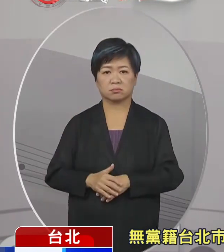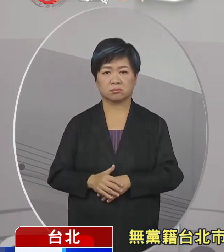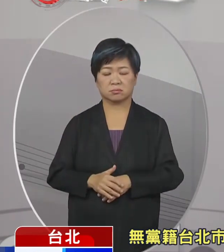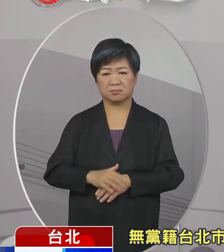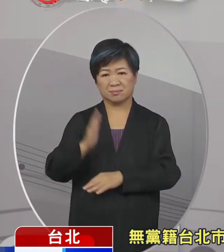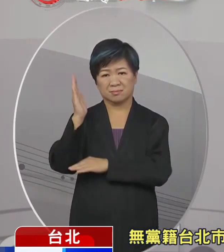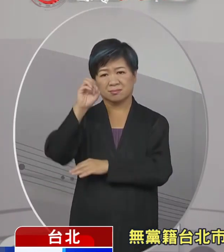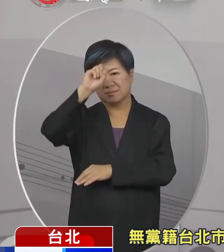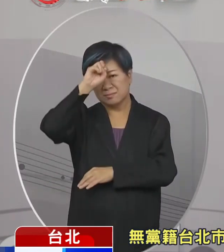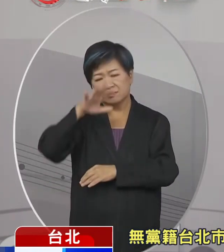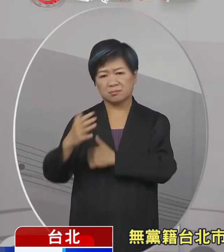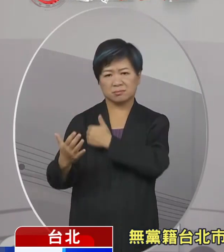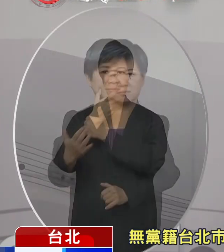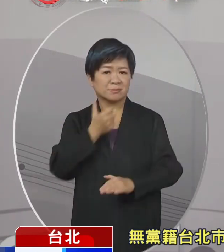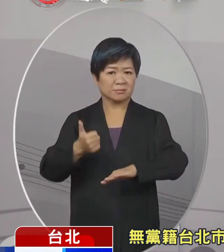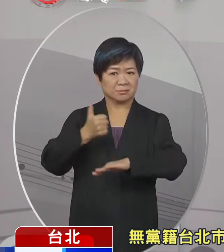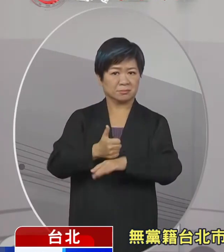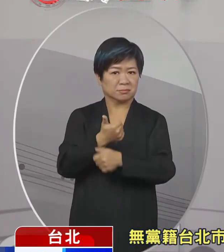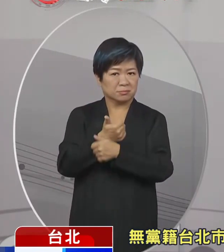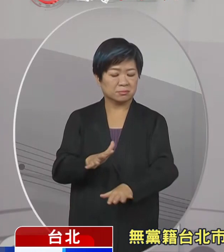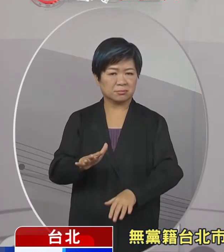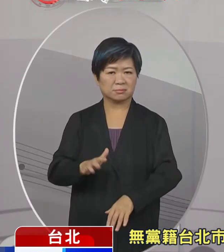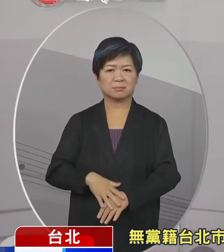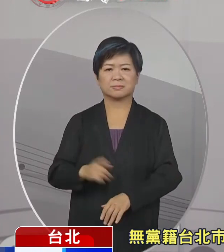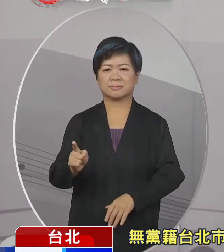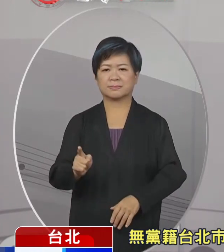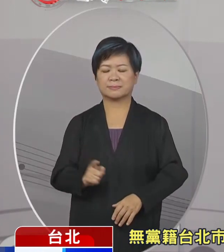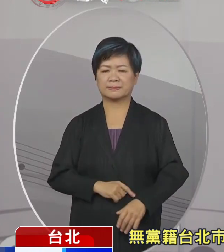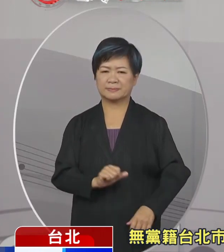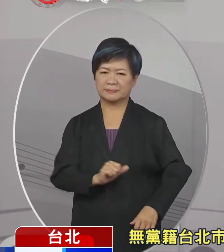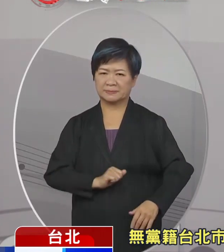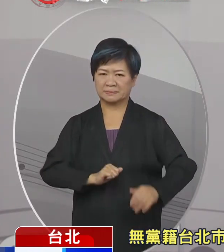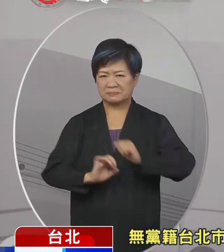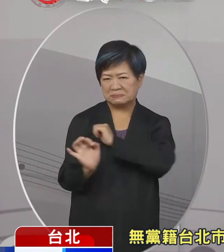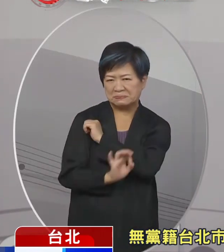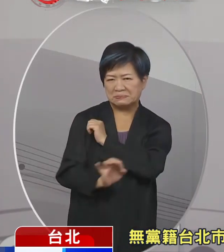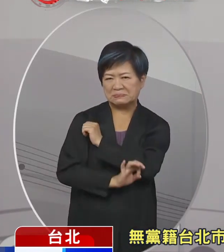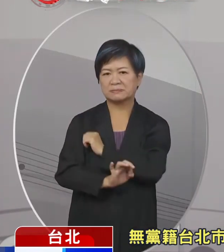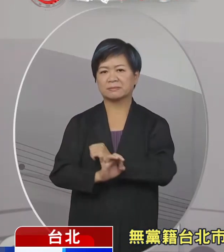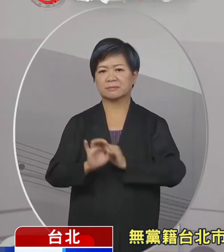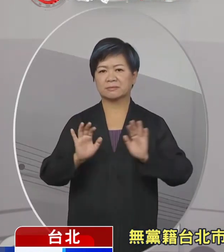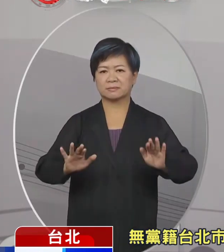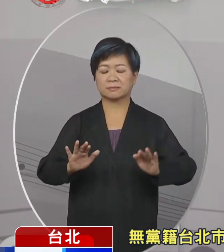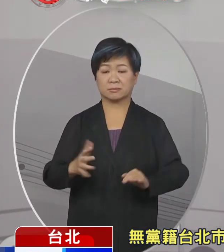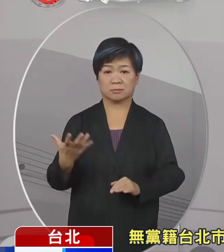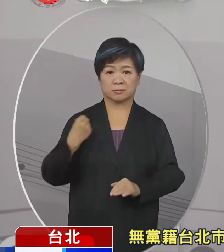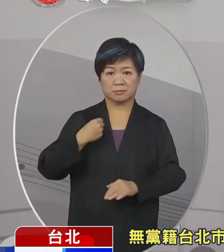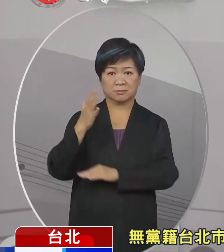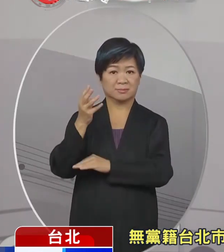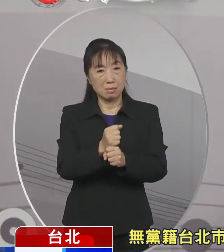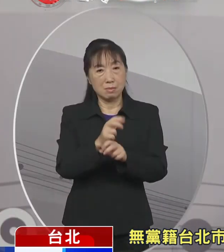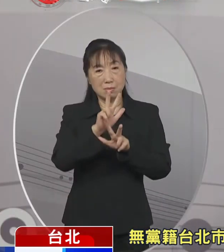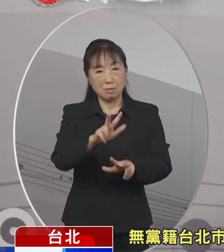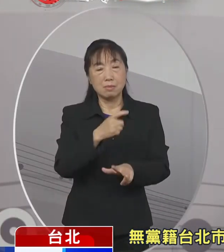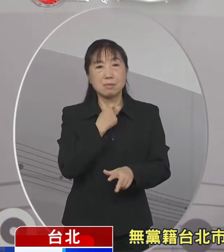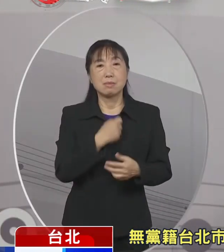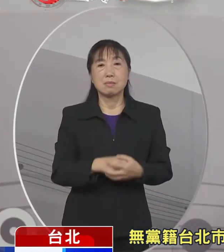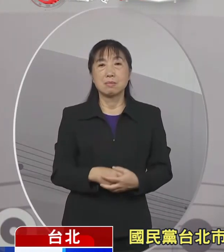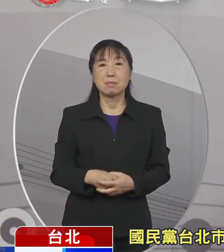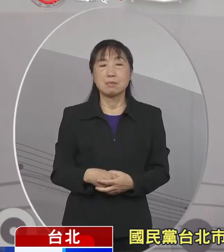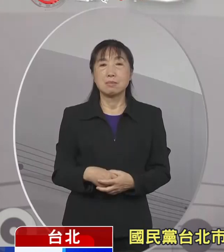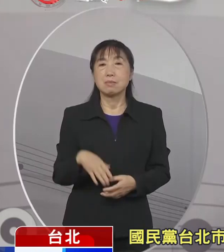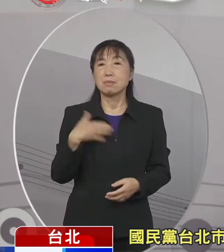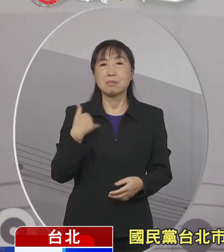着党政就可以出人头地。黑金贪腐，现在他们要把这些旧政治带回来，你愿意吗？ 我不知